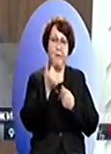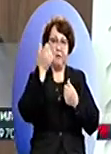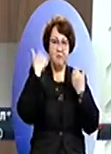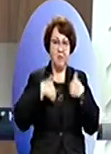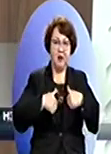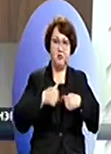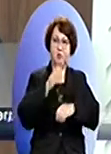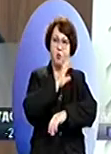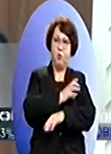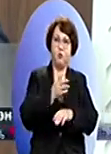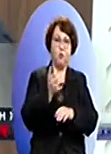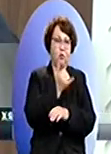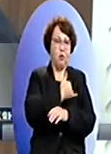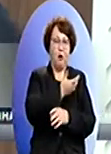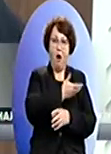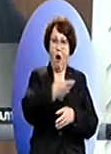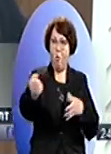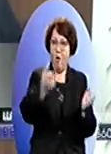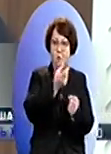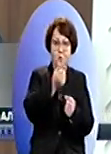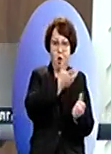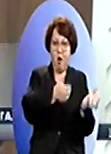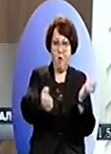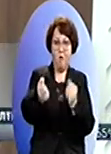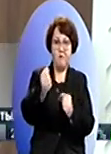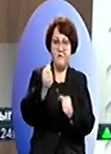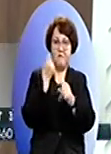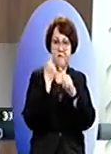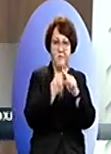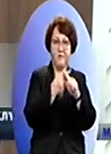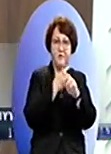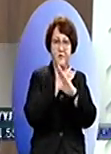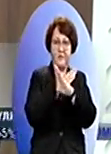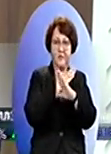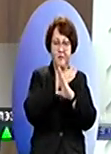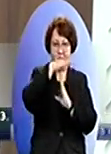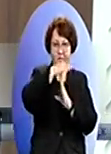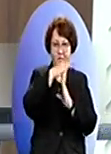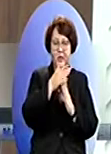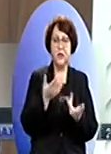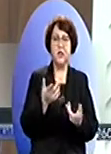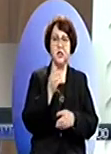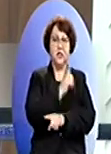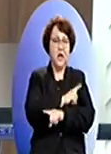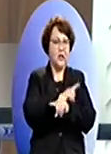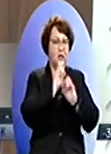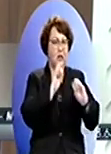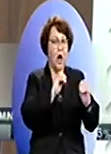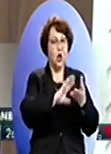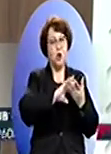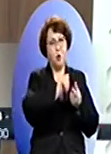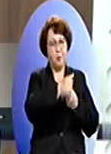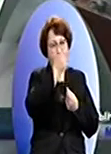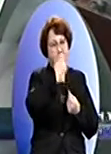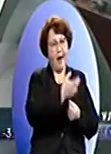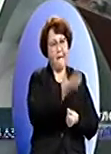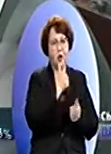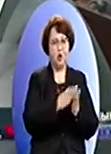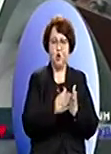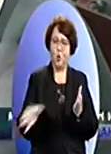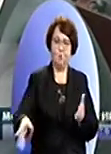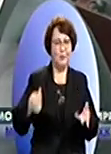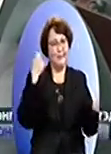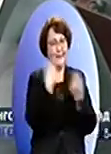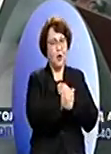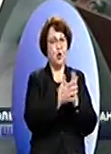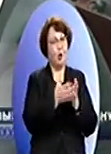дарамт учруулж байгаа байдлыг зогсоох. За мөн хичээл заадаг суралцагч нартай төлбөртэй давтлага өгөх, ном гарын авлага материал худалдан авахыг багшнаас хүлээн